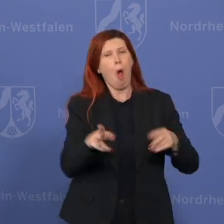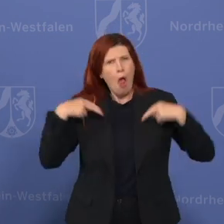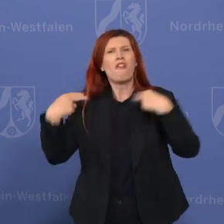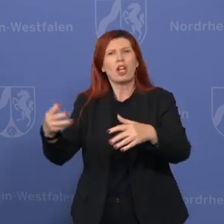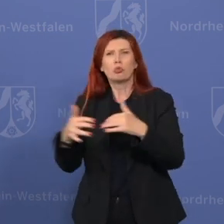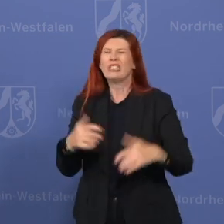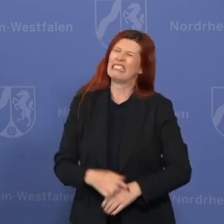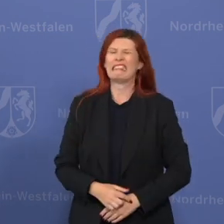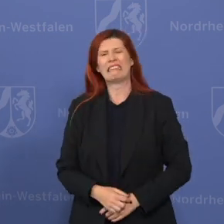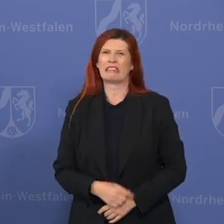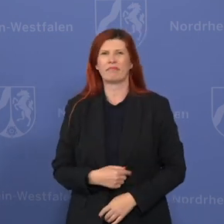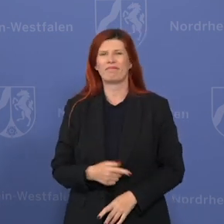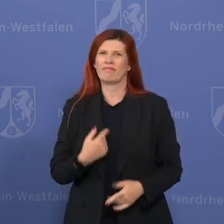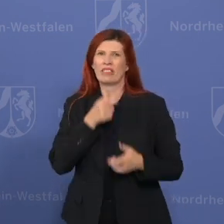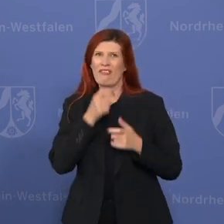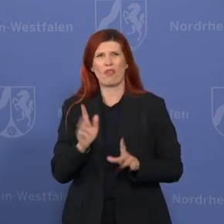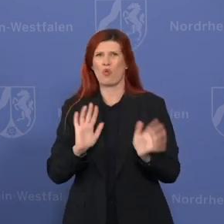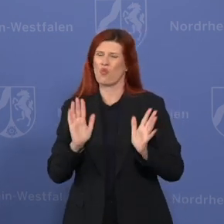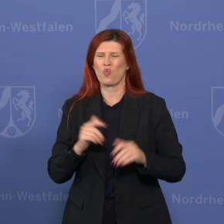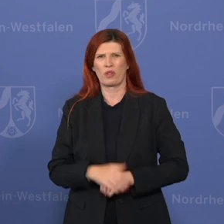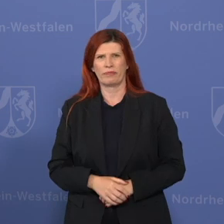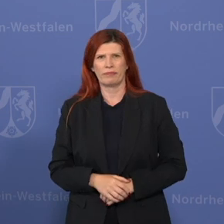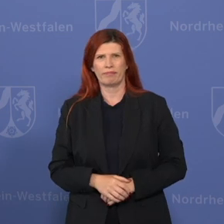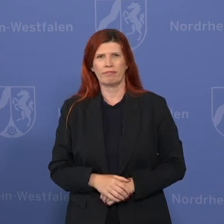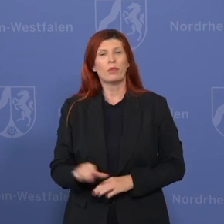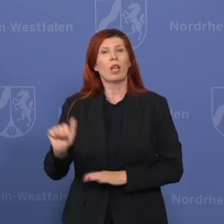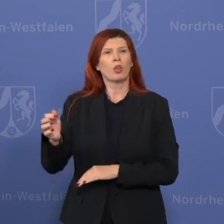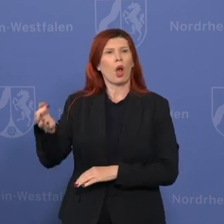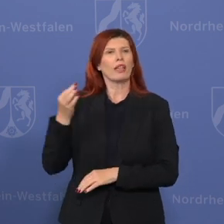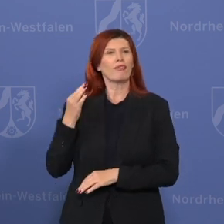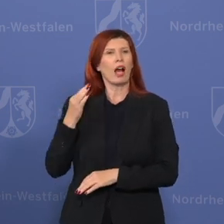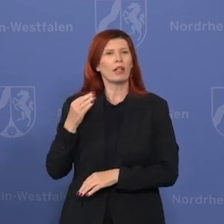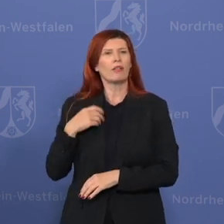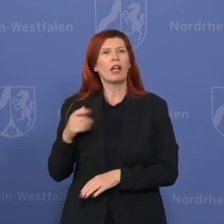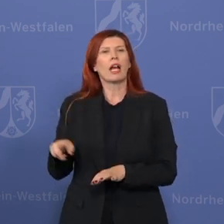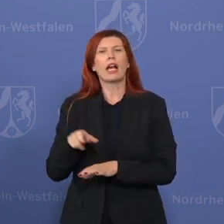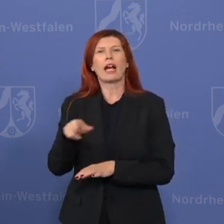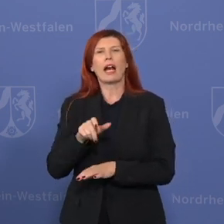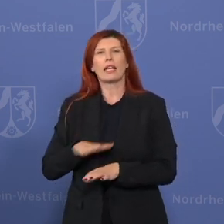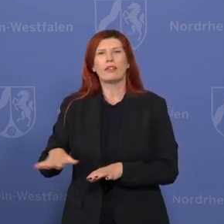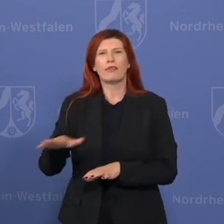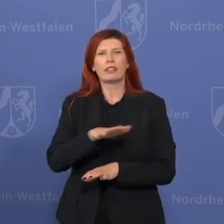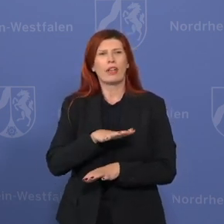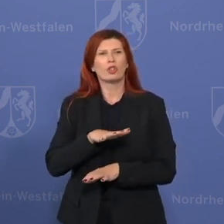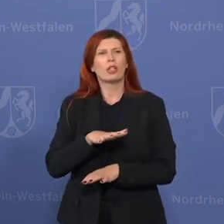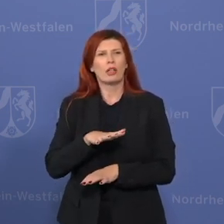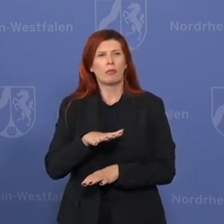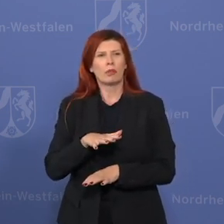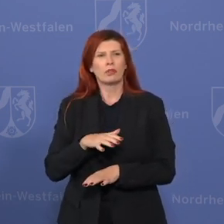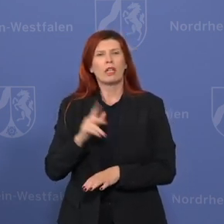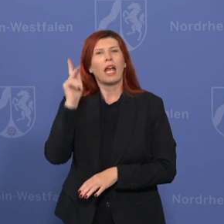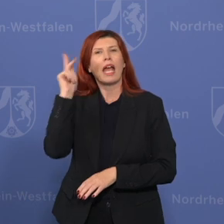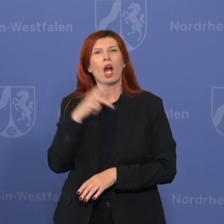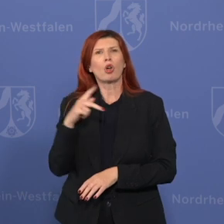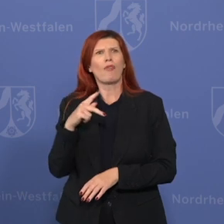Von der Rheinischen Post, Herr Kowalewski, richtet an Sie die Frage, wird es an Sonntagen geöffnete Läden geben, wie es mindestens eine Stadt oder IHK einer